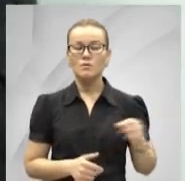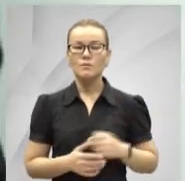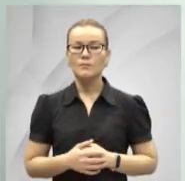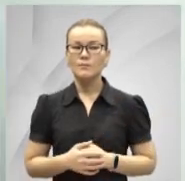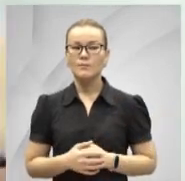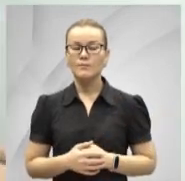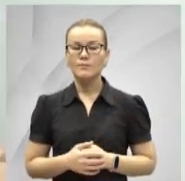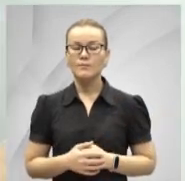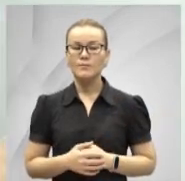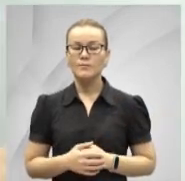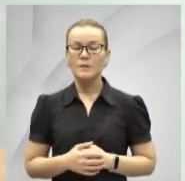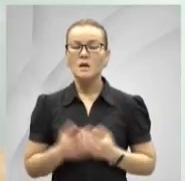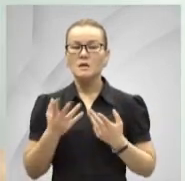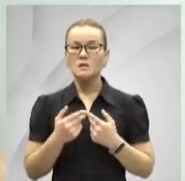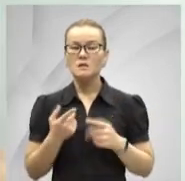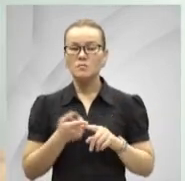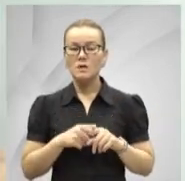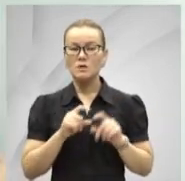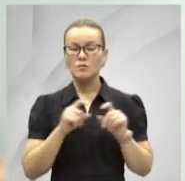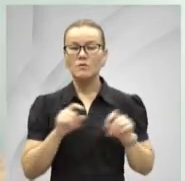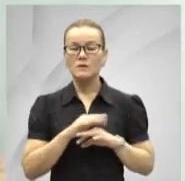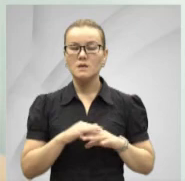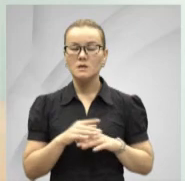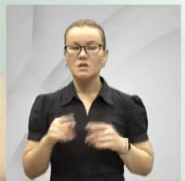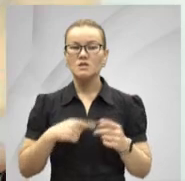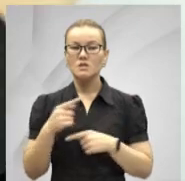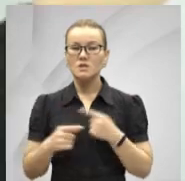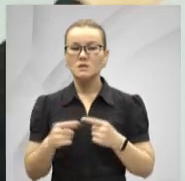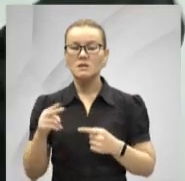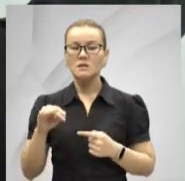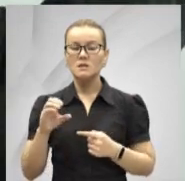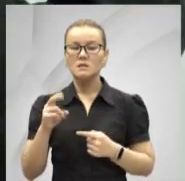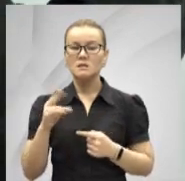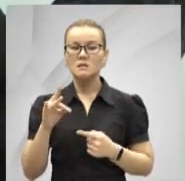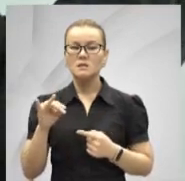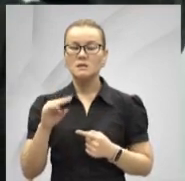0. Решим данное уравнение через дискриминант.